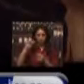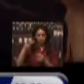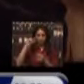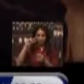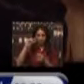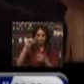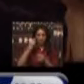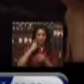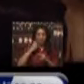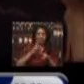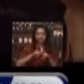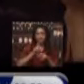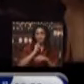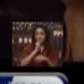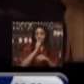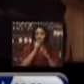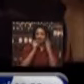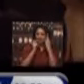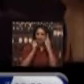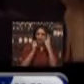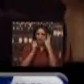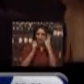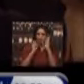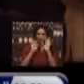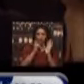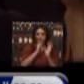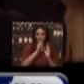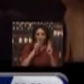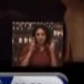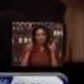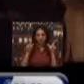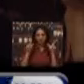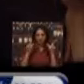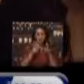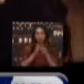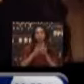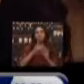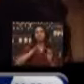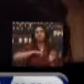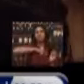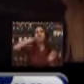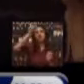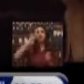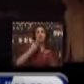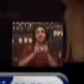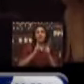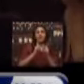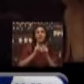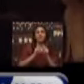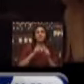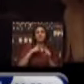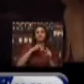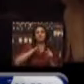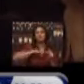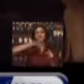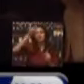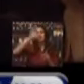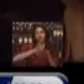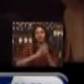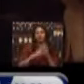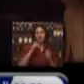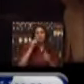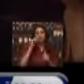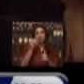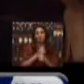وقدمت برنامجين او ثلاثه مش فاكره. وبعدين سافرت بقى، كنت انا واسماعيل ناويين على